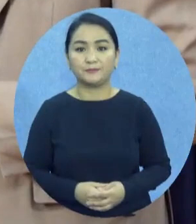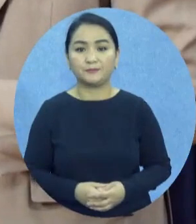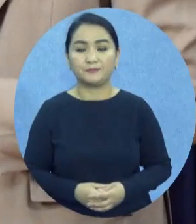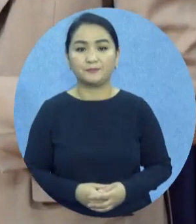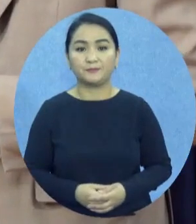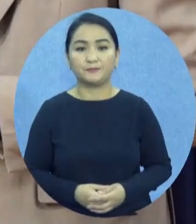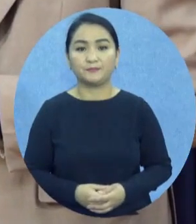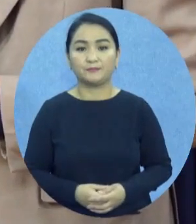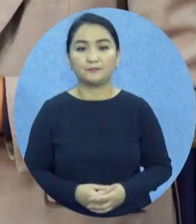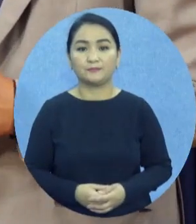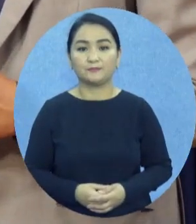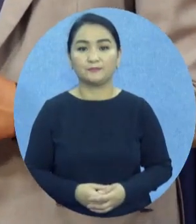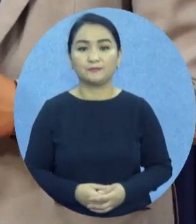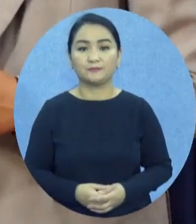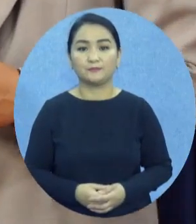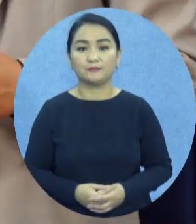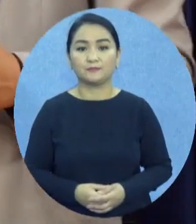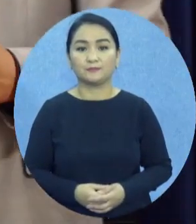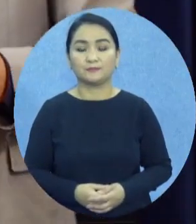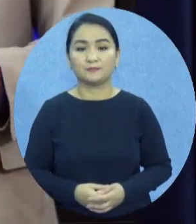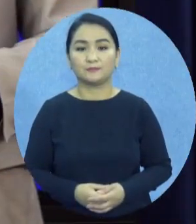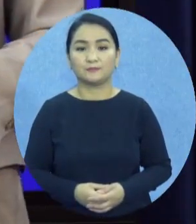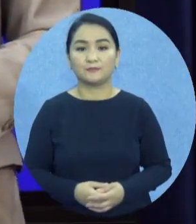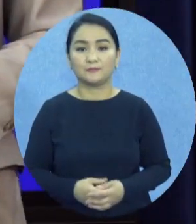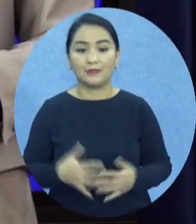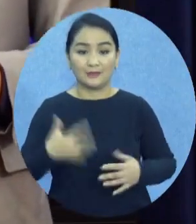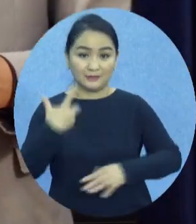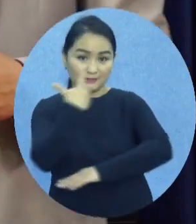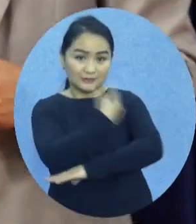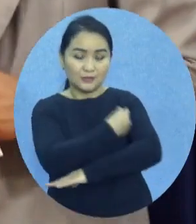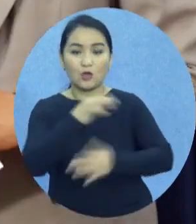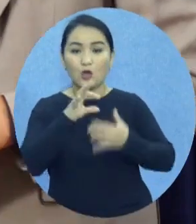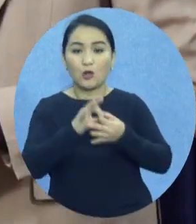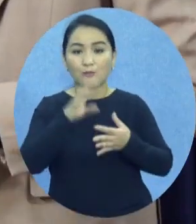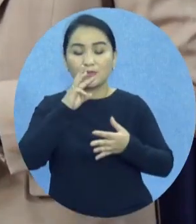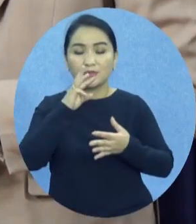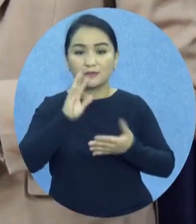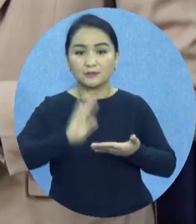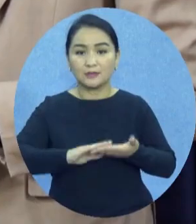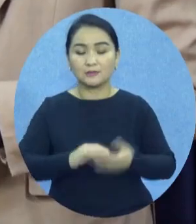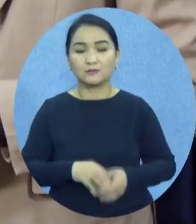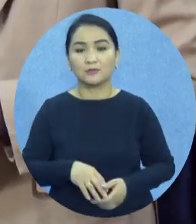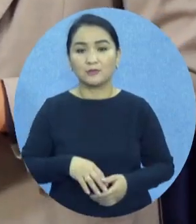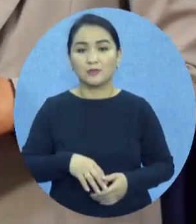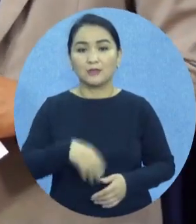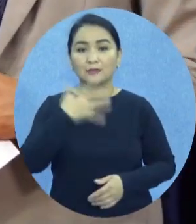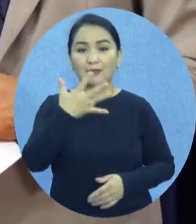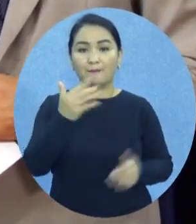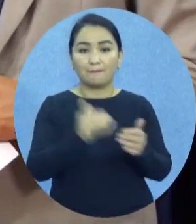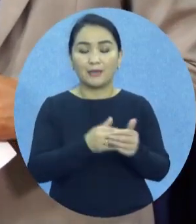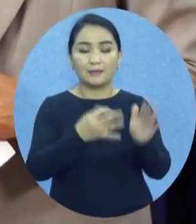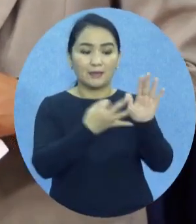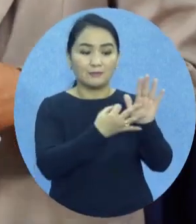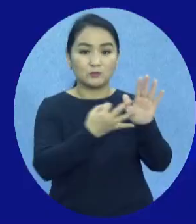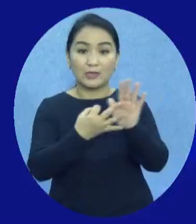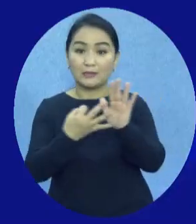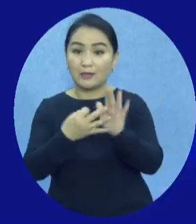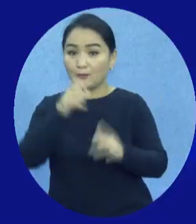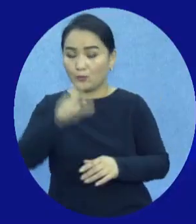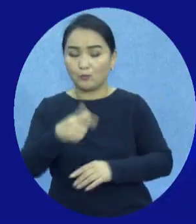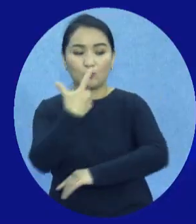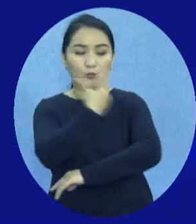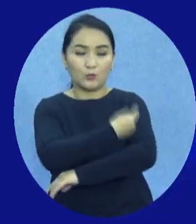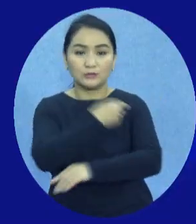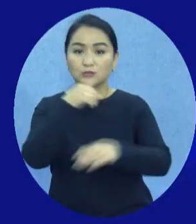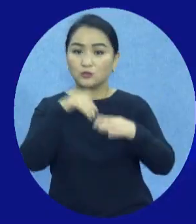За дархлаажуулалттай холбоотой мэдээллийг та бүхэндээ танилцуулъя. Сүүлийн 24 цагт 5888 хүн дархлаажуулалтанд хамрагдлаа. Ингэснээр бол